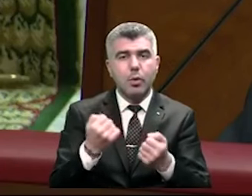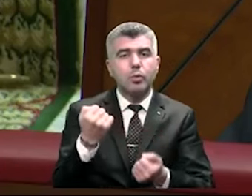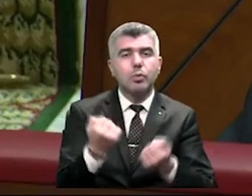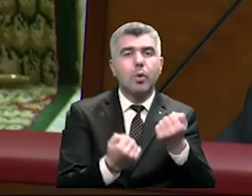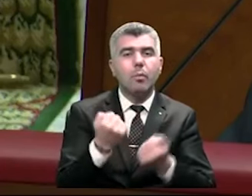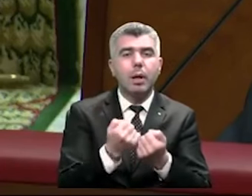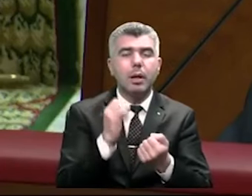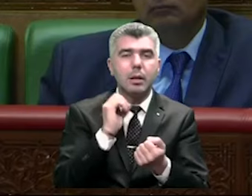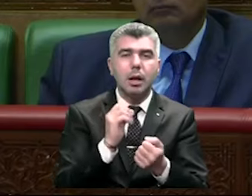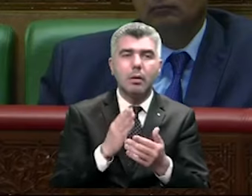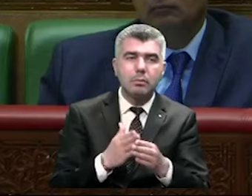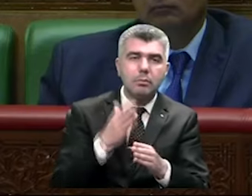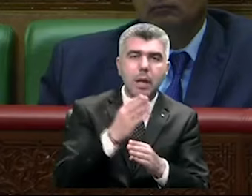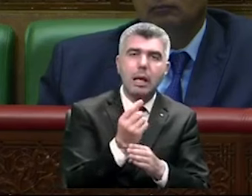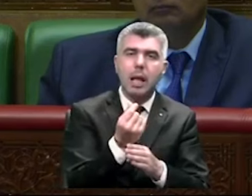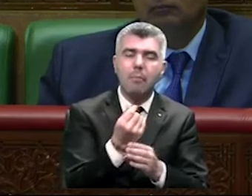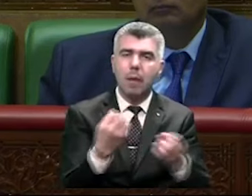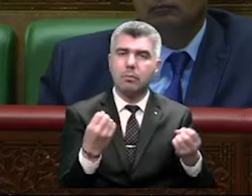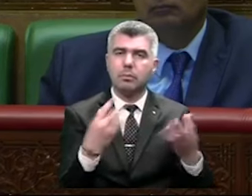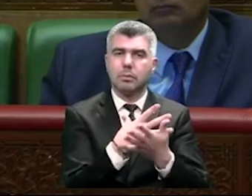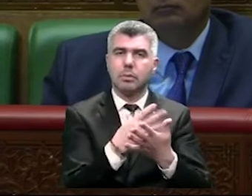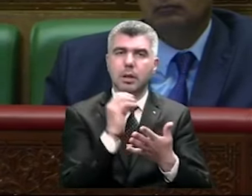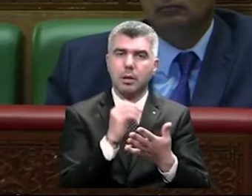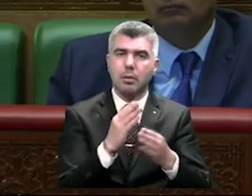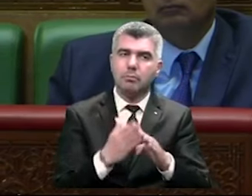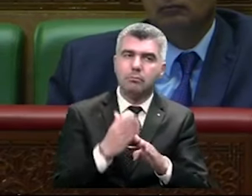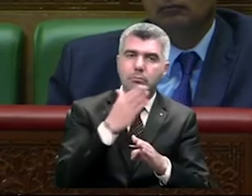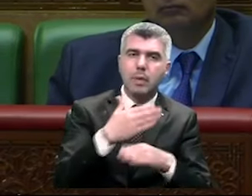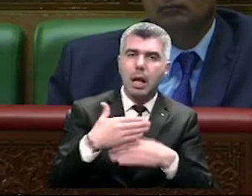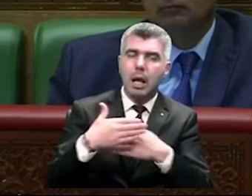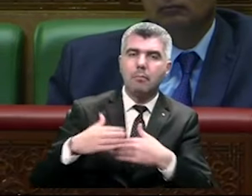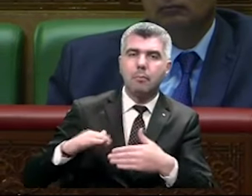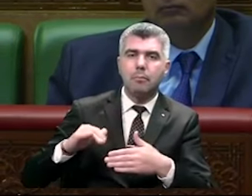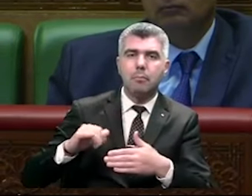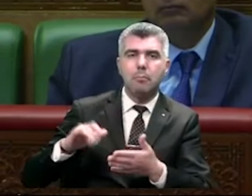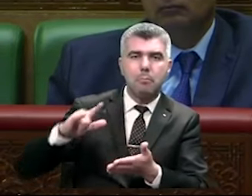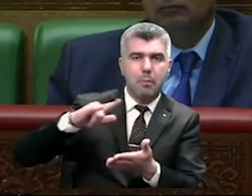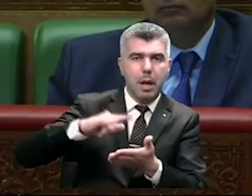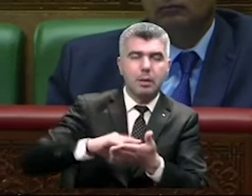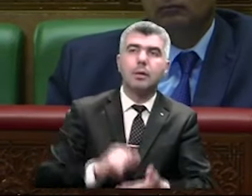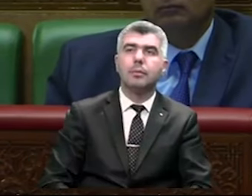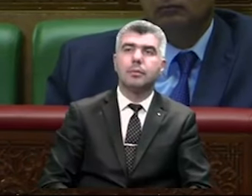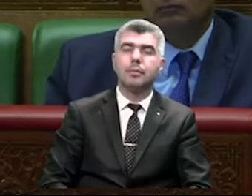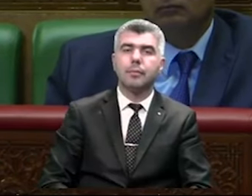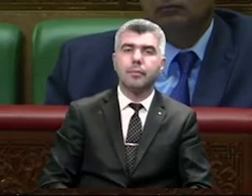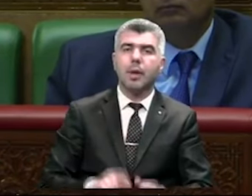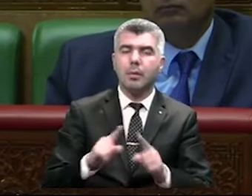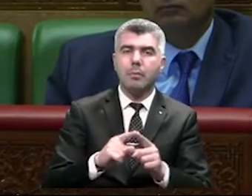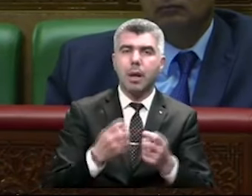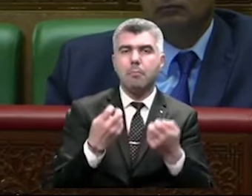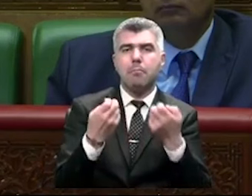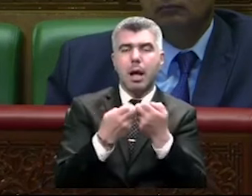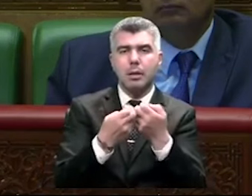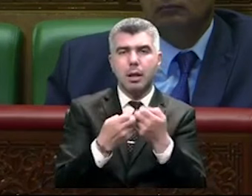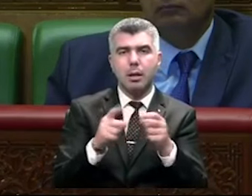الذين غالبا ما يفرضون اثمنه خياليه احيانا لنقلهم واعطيكم السيد الوزير مثالا بالمطار